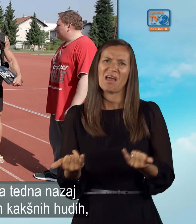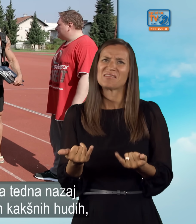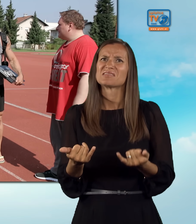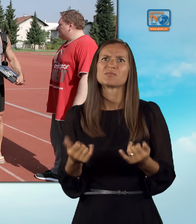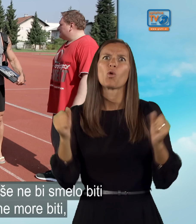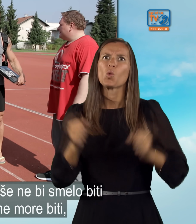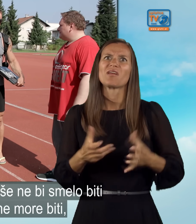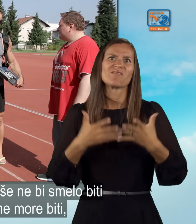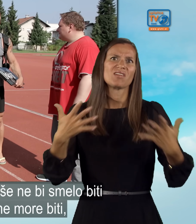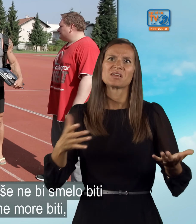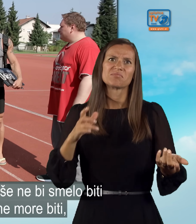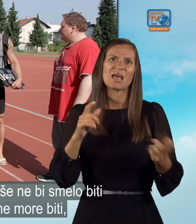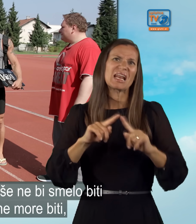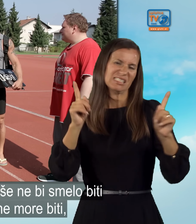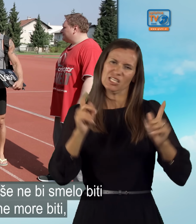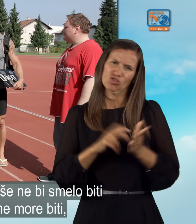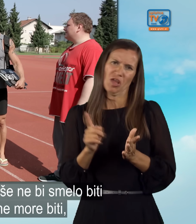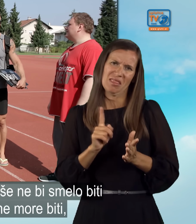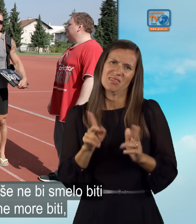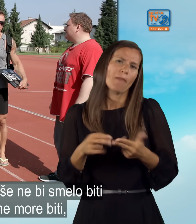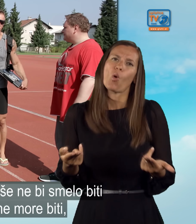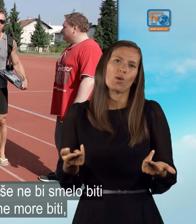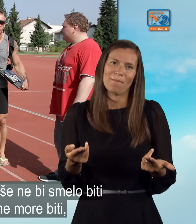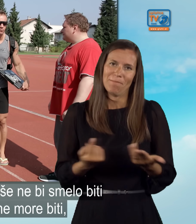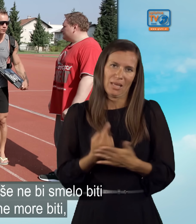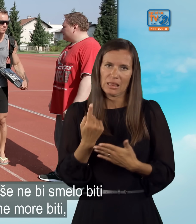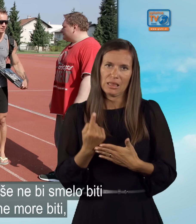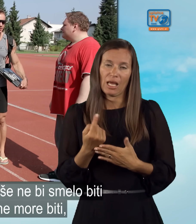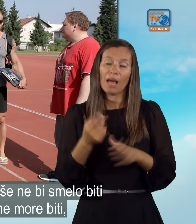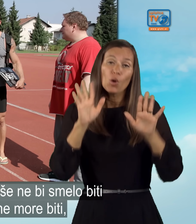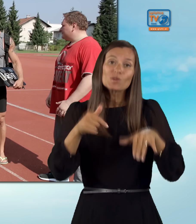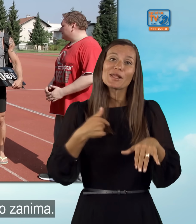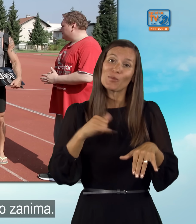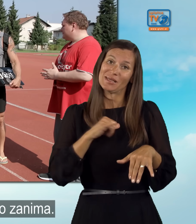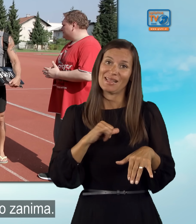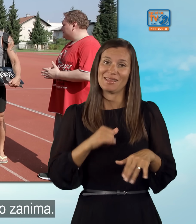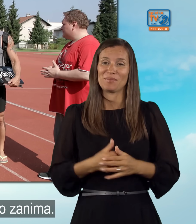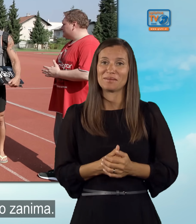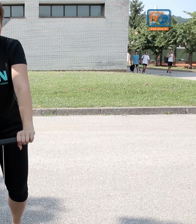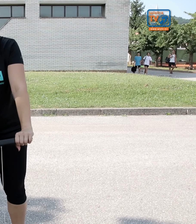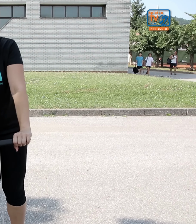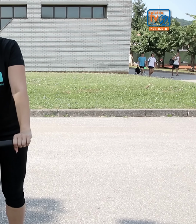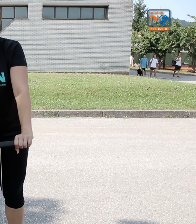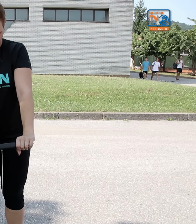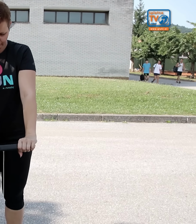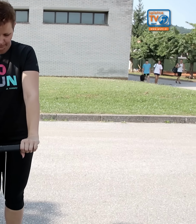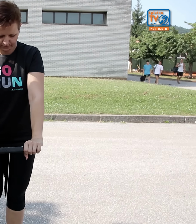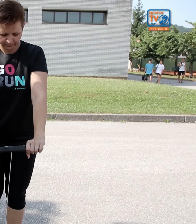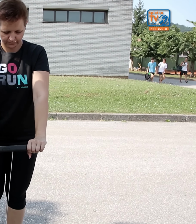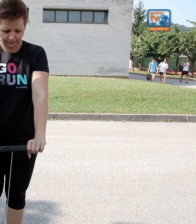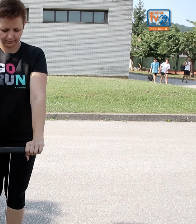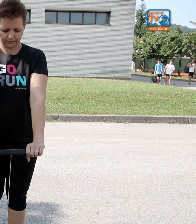ne vem kakšnih hudih drastičnih razlik še ne bi smel biti oziroma jih tudi ne more biti. Ne? Me pa vse en zanima. Ne?